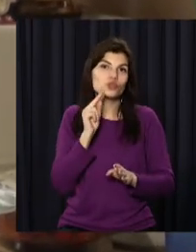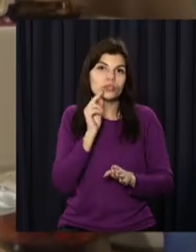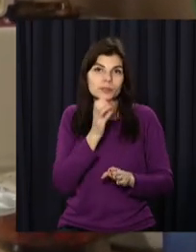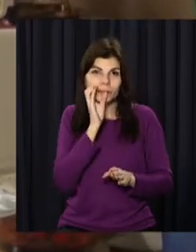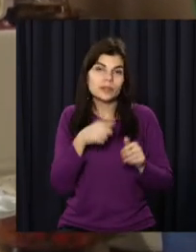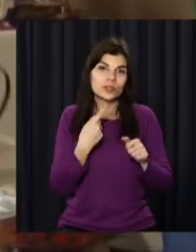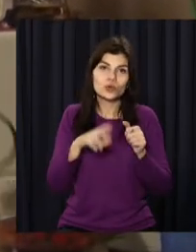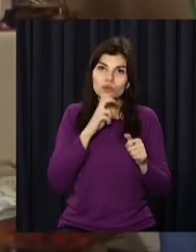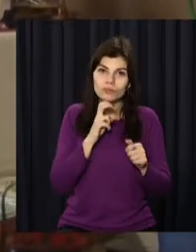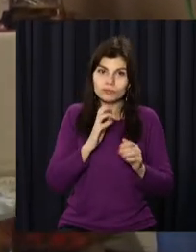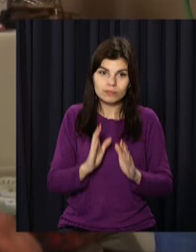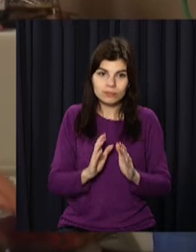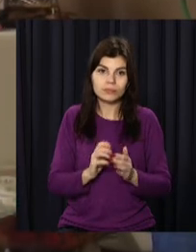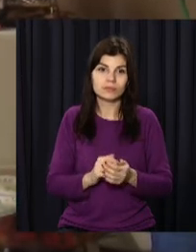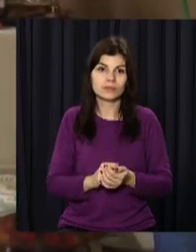или кофе.